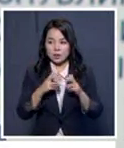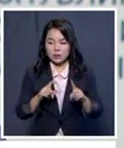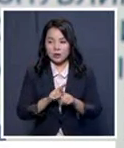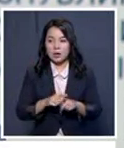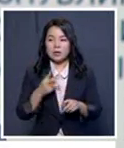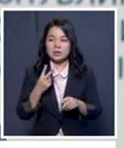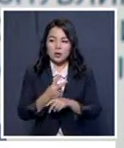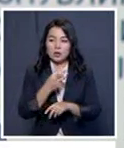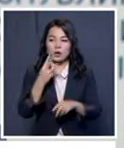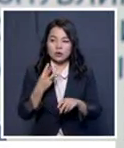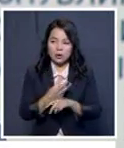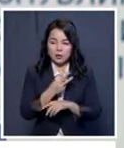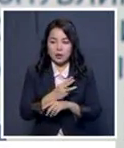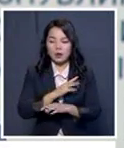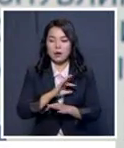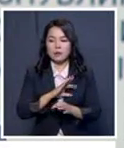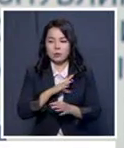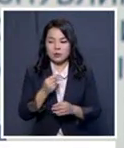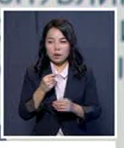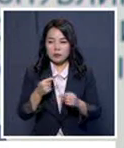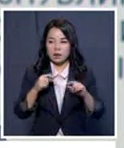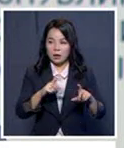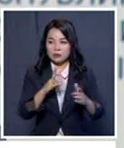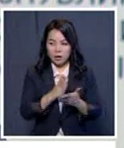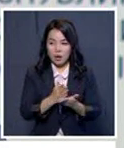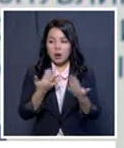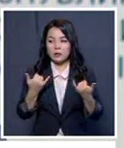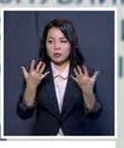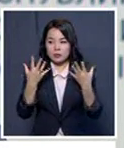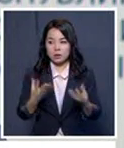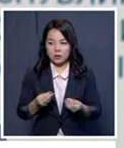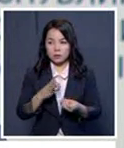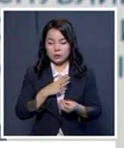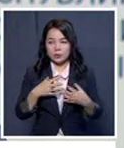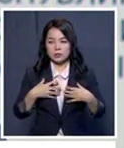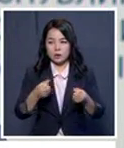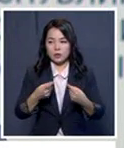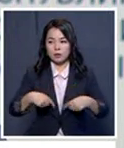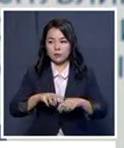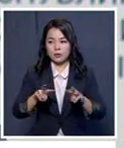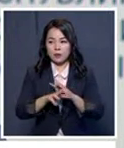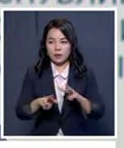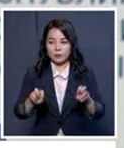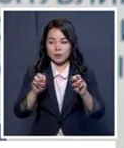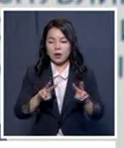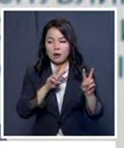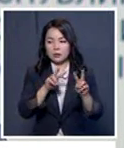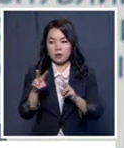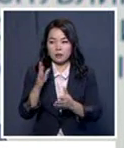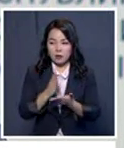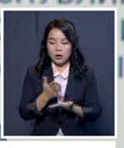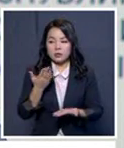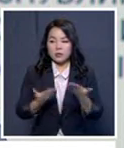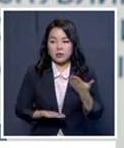2-3 есе енді артық бағамен сатылатын. Қазір кезде бұның бәрі денсаулық сақтау министрлігімен қадағаланып отырады. Және